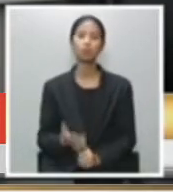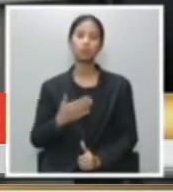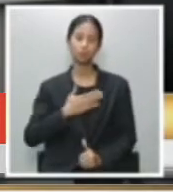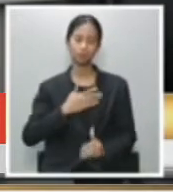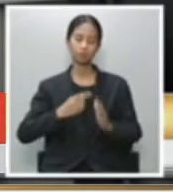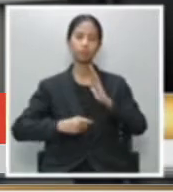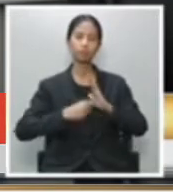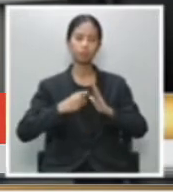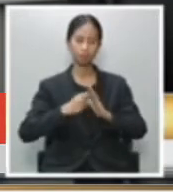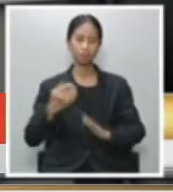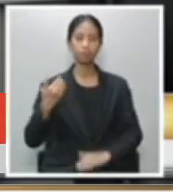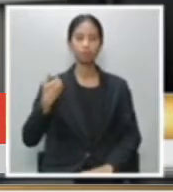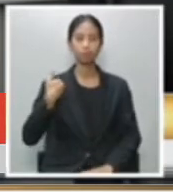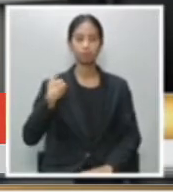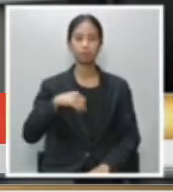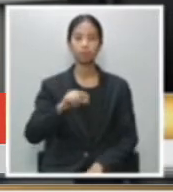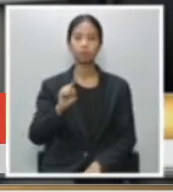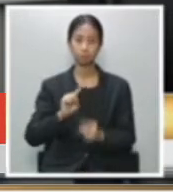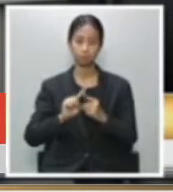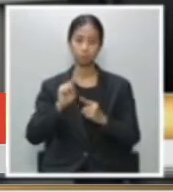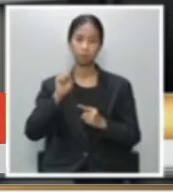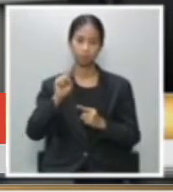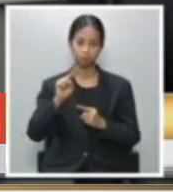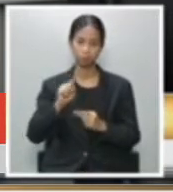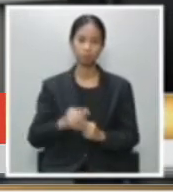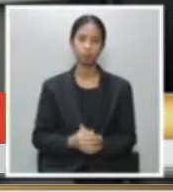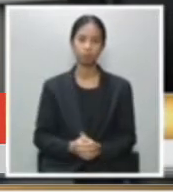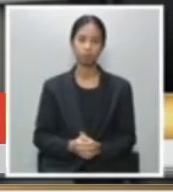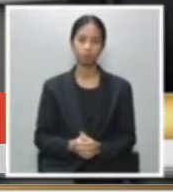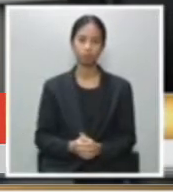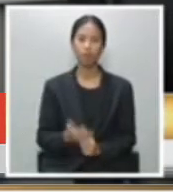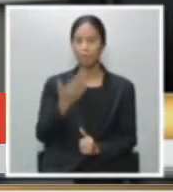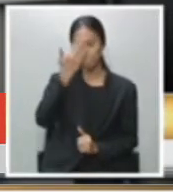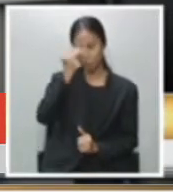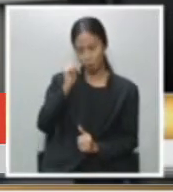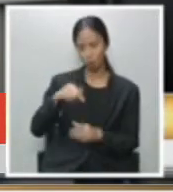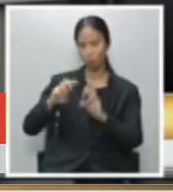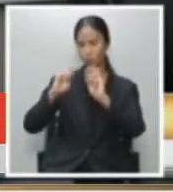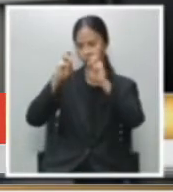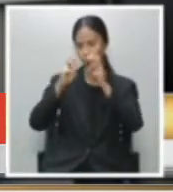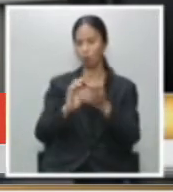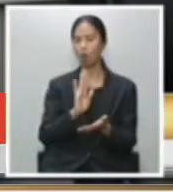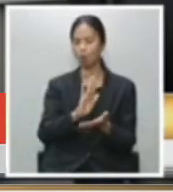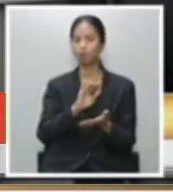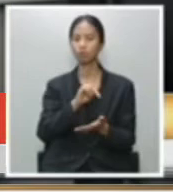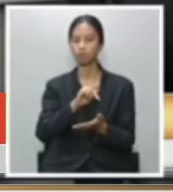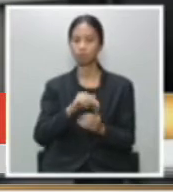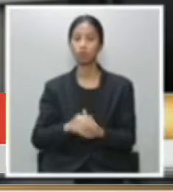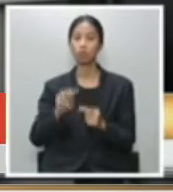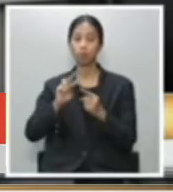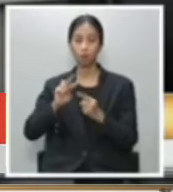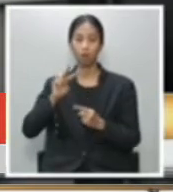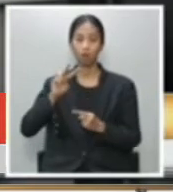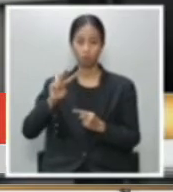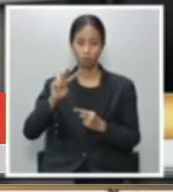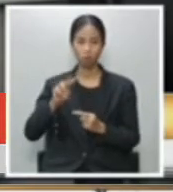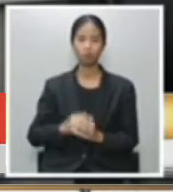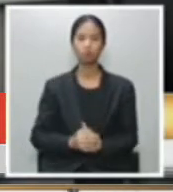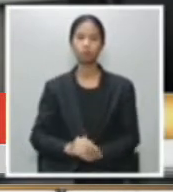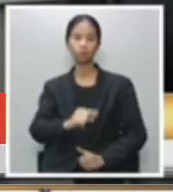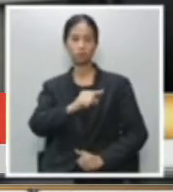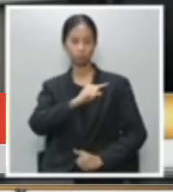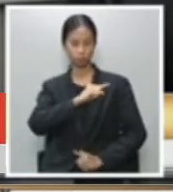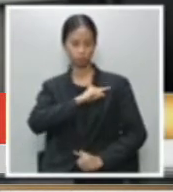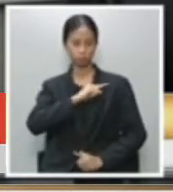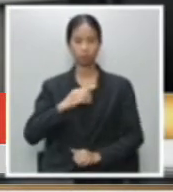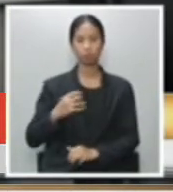ครับเหตุผลเรื่องที่หนึ่งเป็นเพราะตัวยติเองเหตุผลเรื่องที่สองเป็นเรื่องของหน้าที่และอ